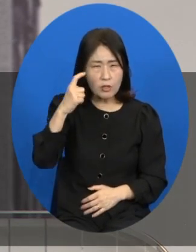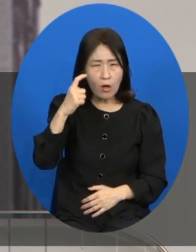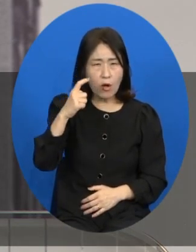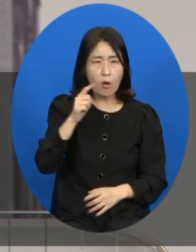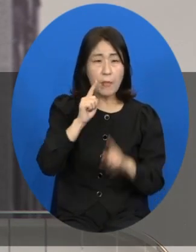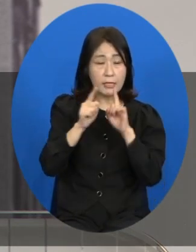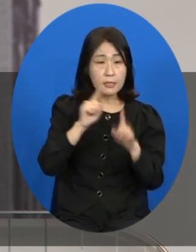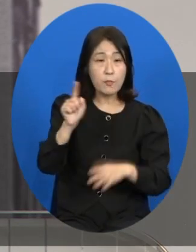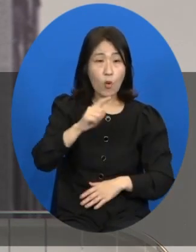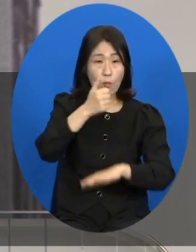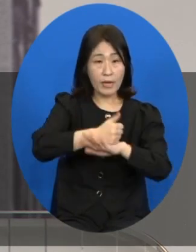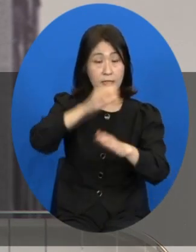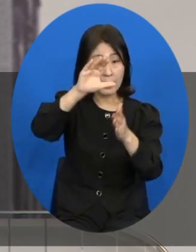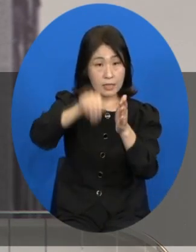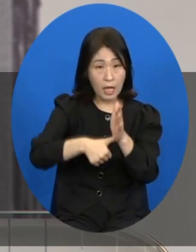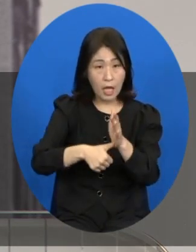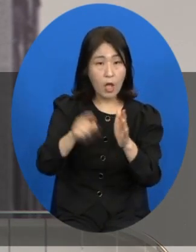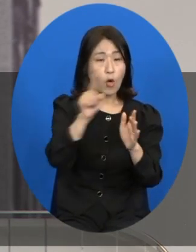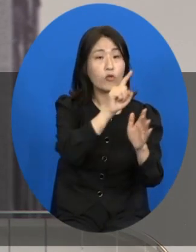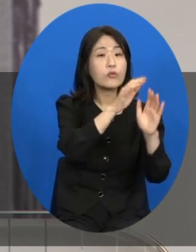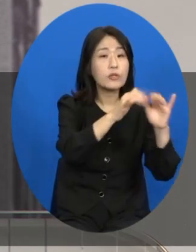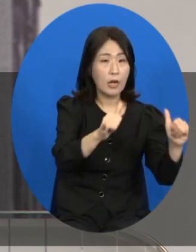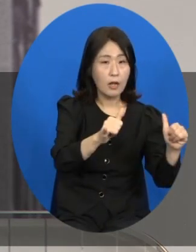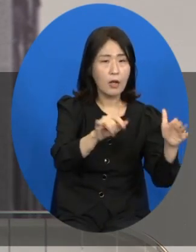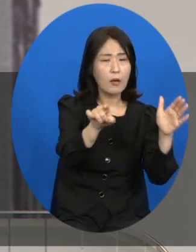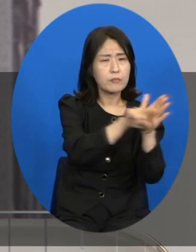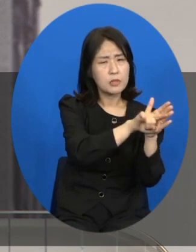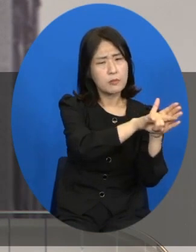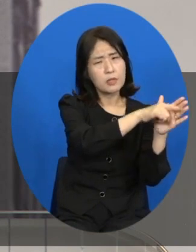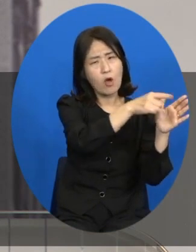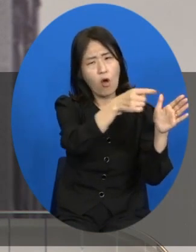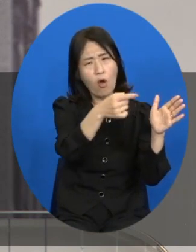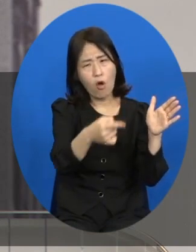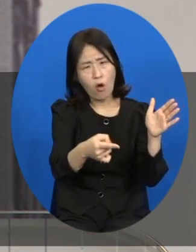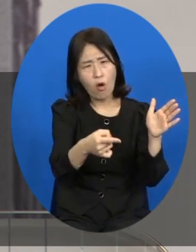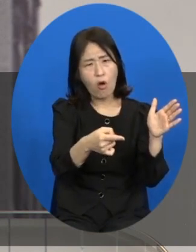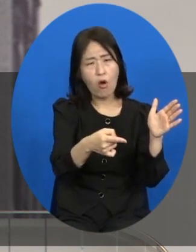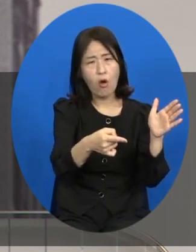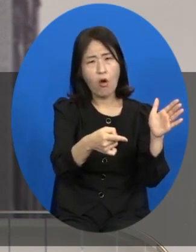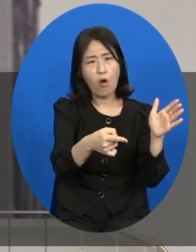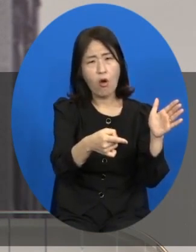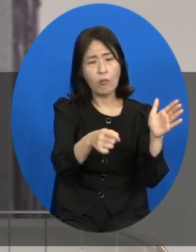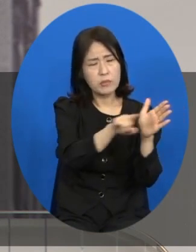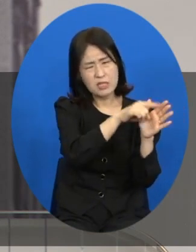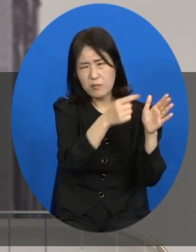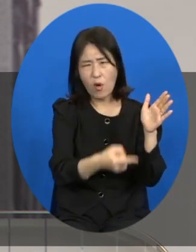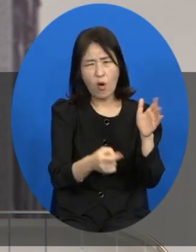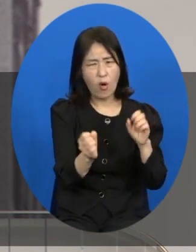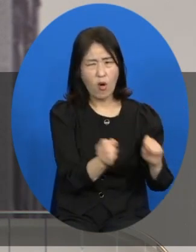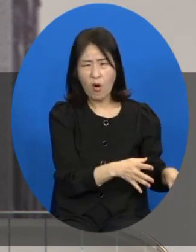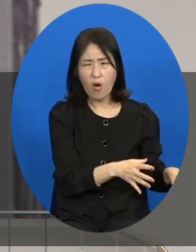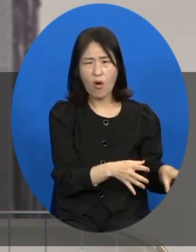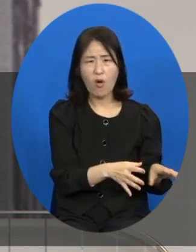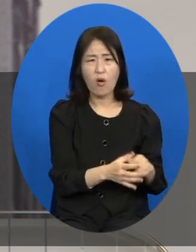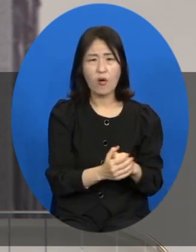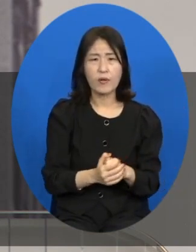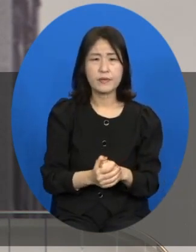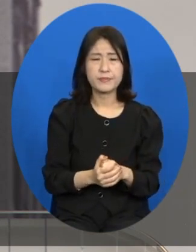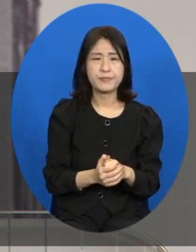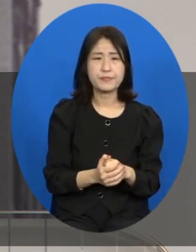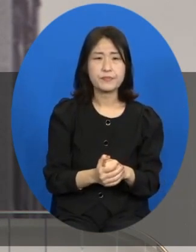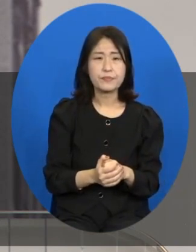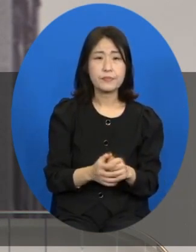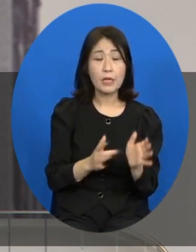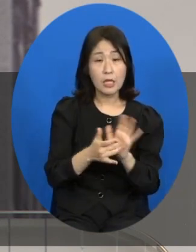때에 어떤 사람들은 믿음에서 떠나서 믿음을 버립니다 한때 믿음을 가졌어 예수